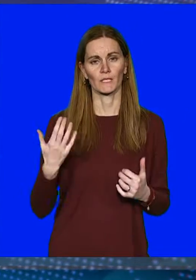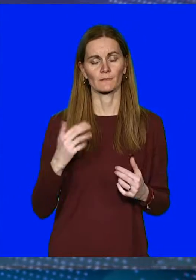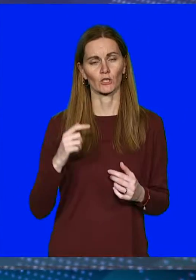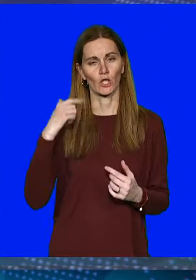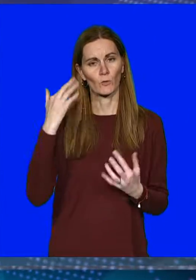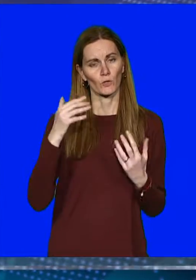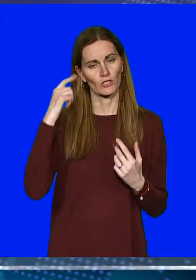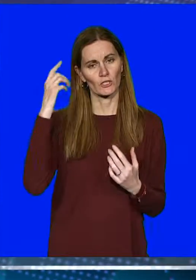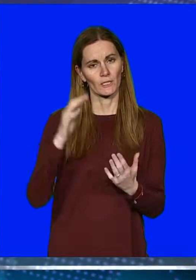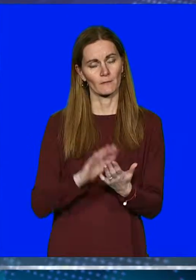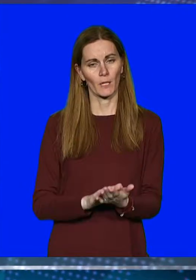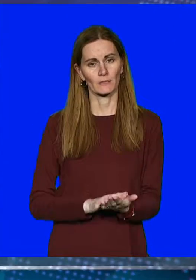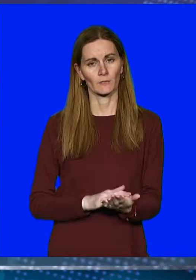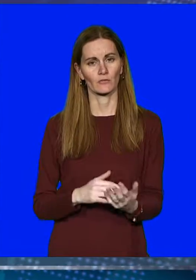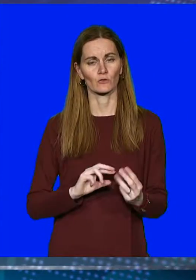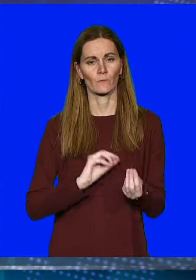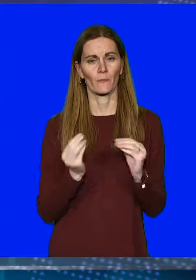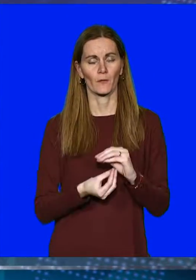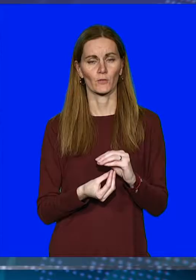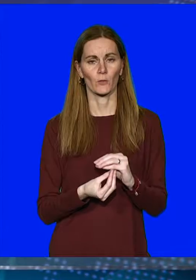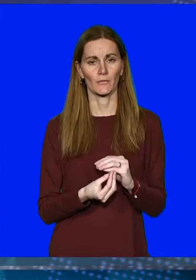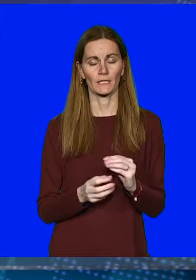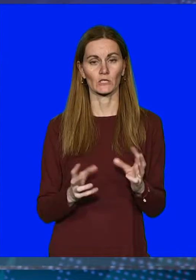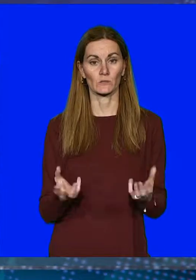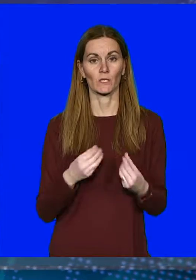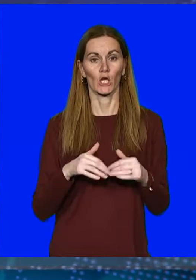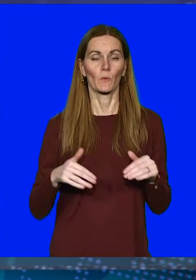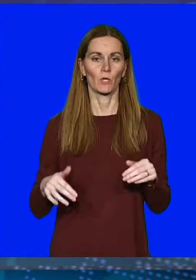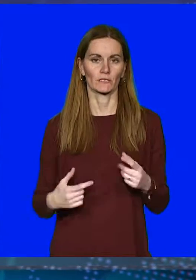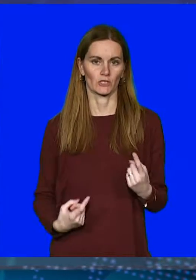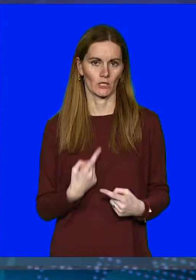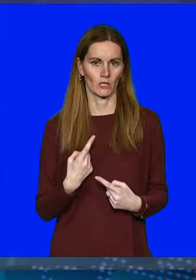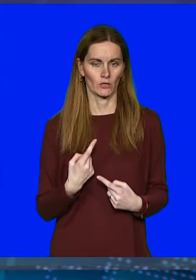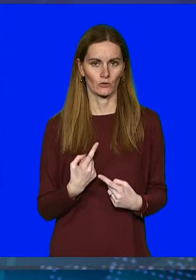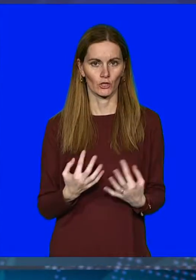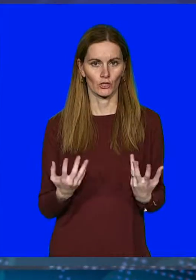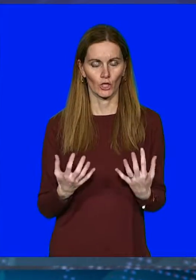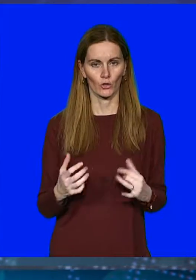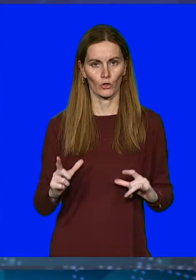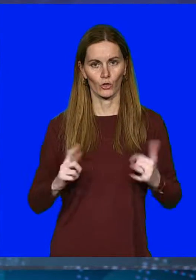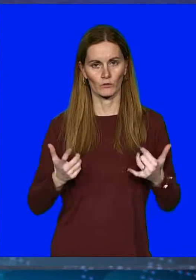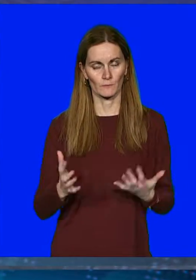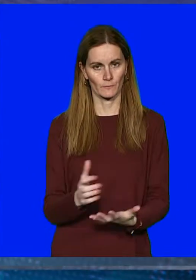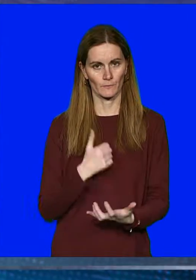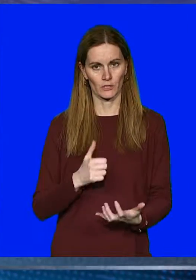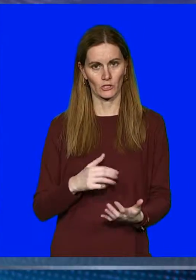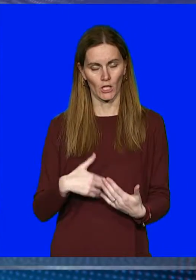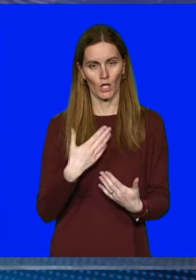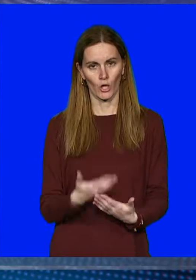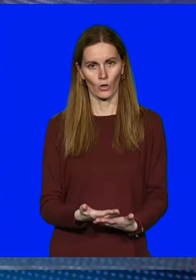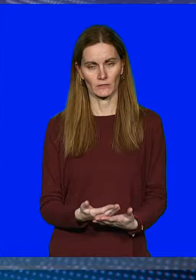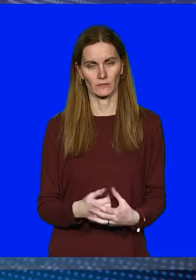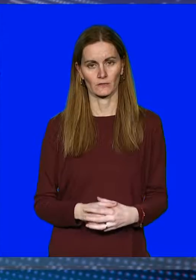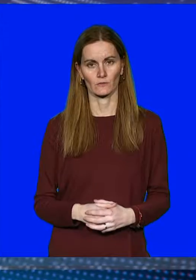Godinu na izmaku brojni će pamtiti po nizu promjena, pogotovo ako se uzmu u obzir politička zbivanja, a koliko je ona uistinu bila